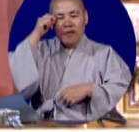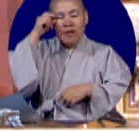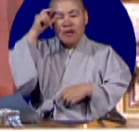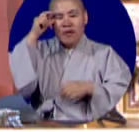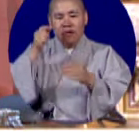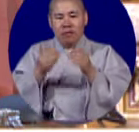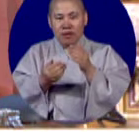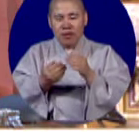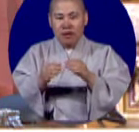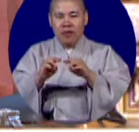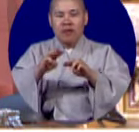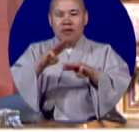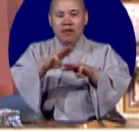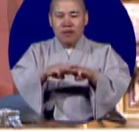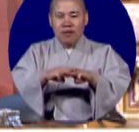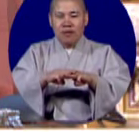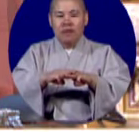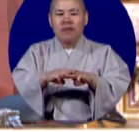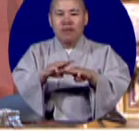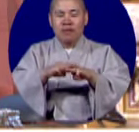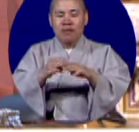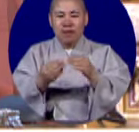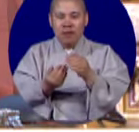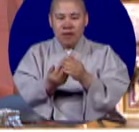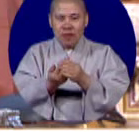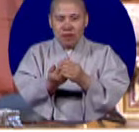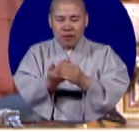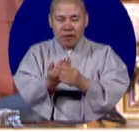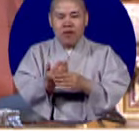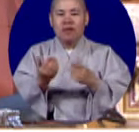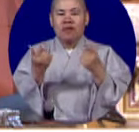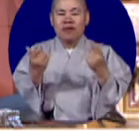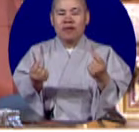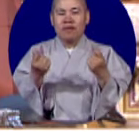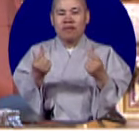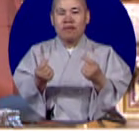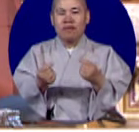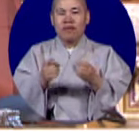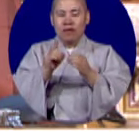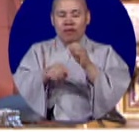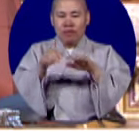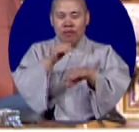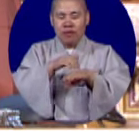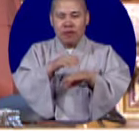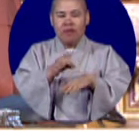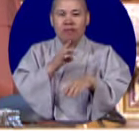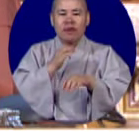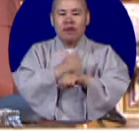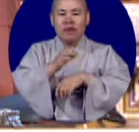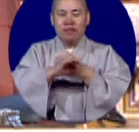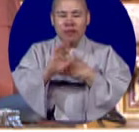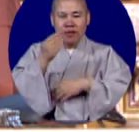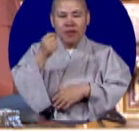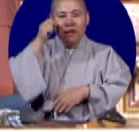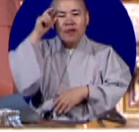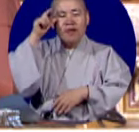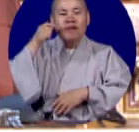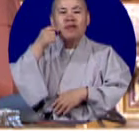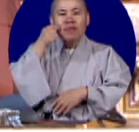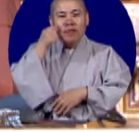것과 같다. 그러니까 수행만 하면 되는 거예요. 깨닫는다, 못